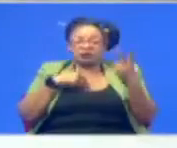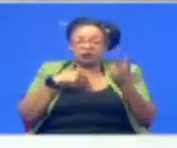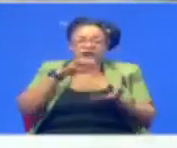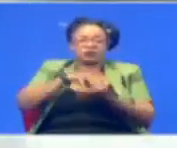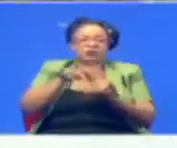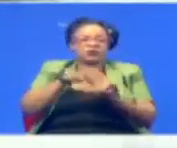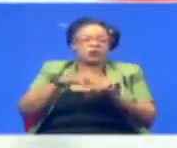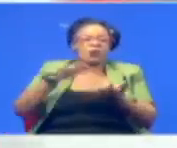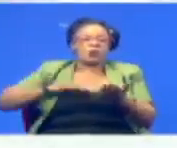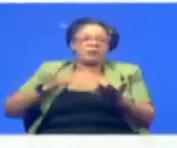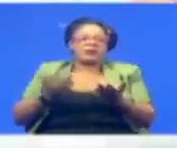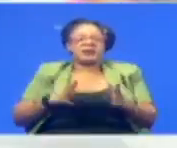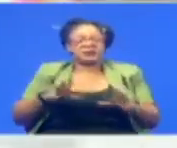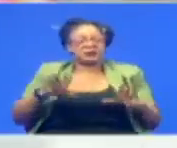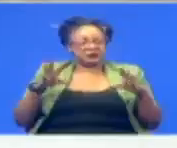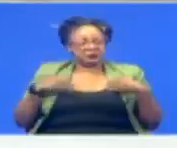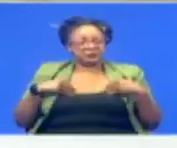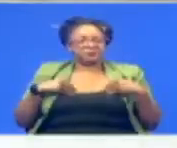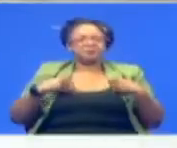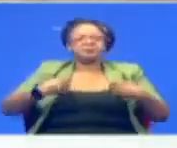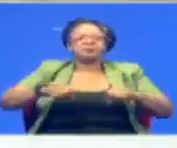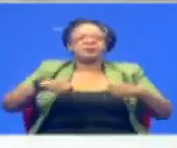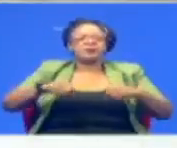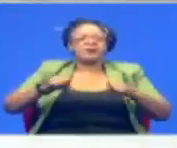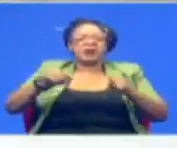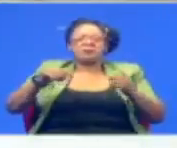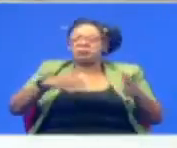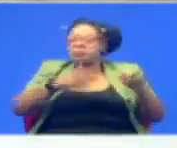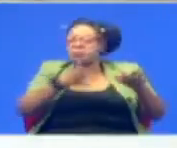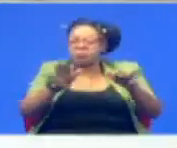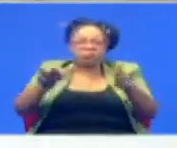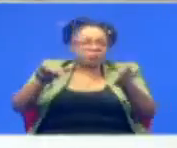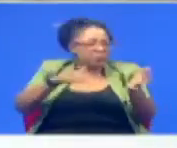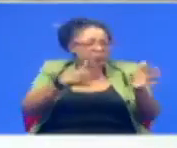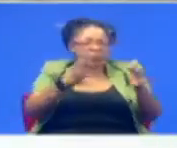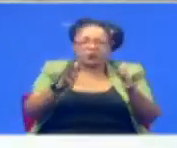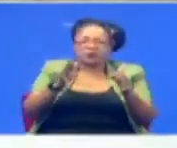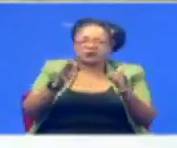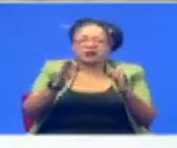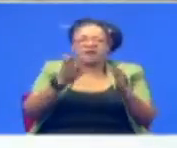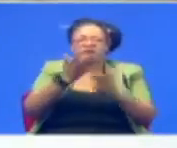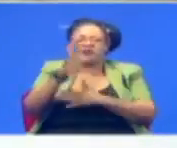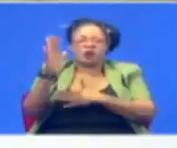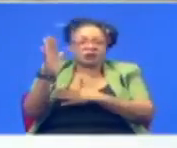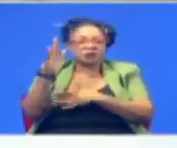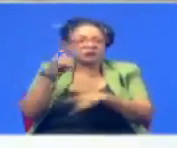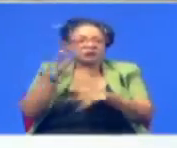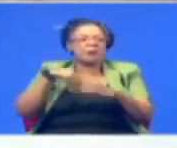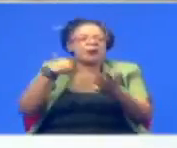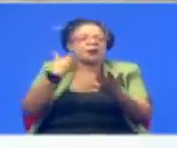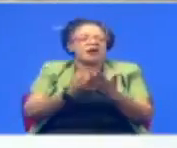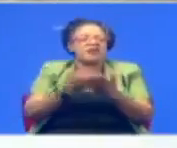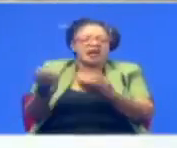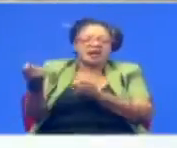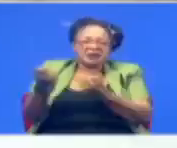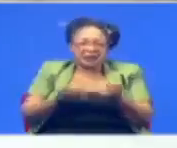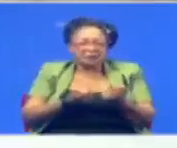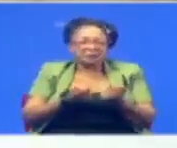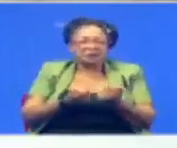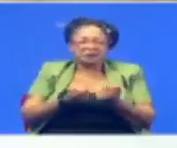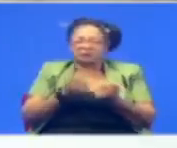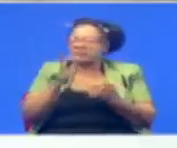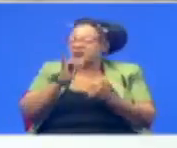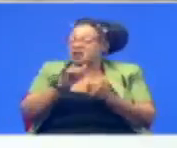wanawake wanakubali kubebwa na bodaboda, wanapitishwa katika vichochoro, na wakifika huko wanakuwa raped, na hiyo sio mambo